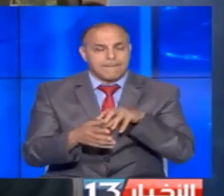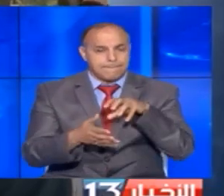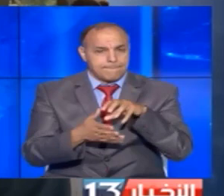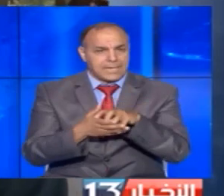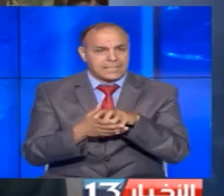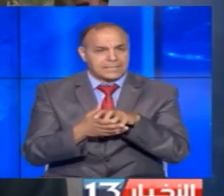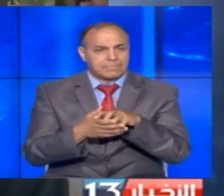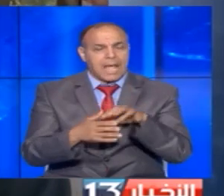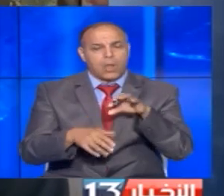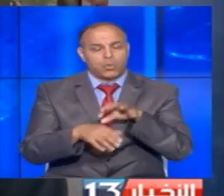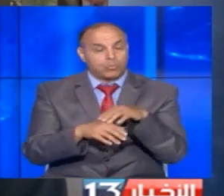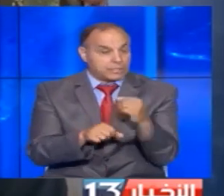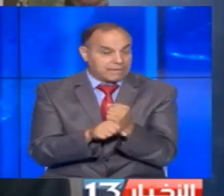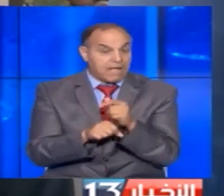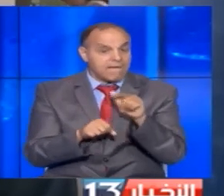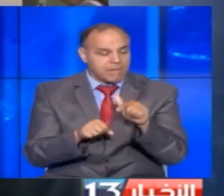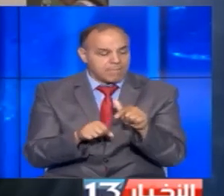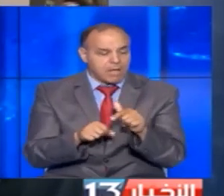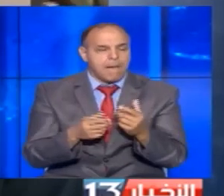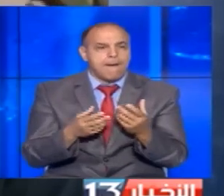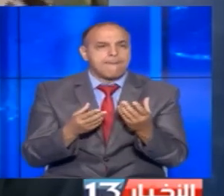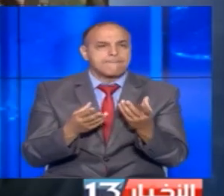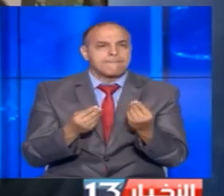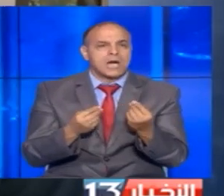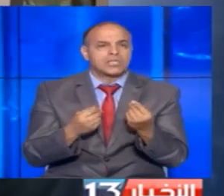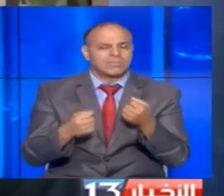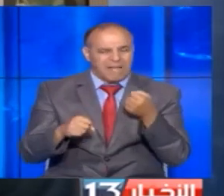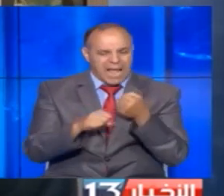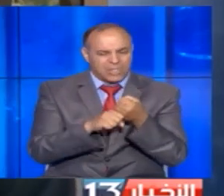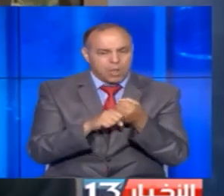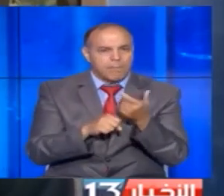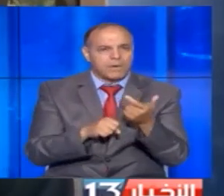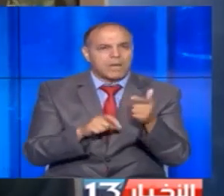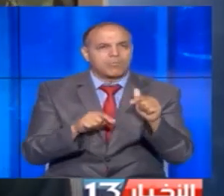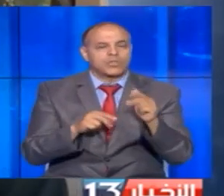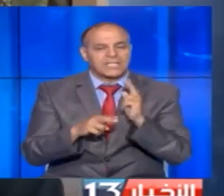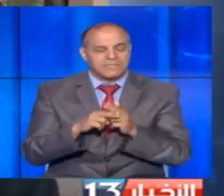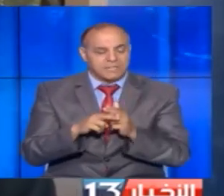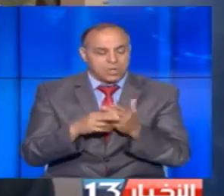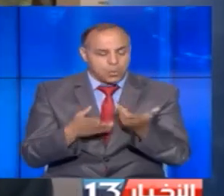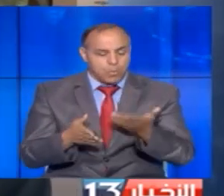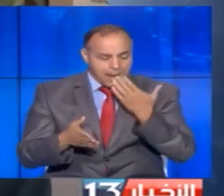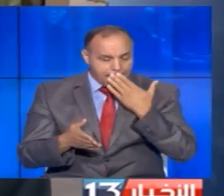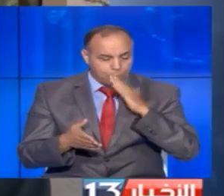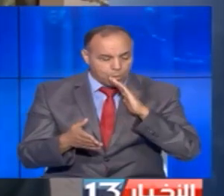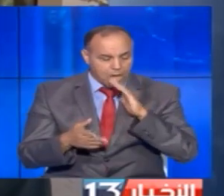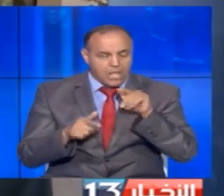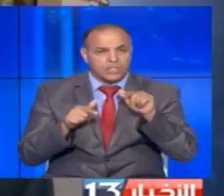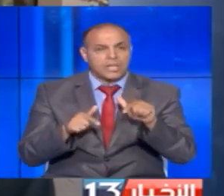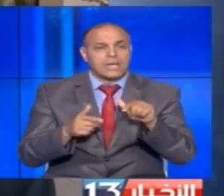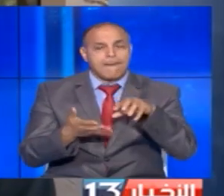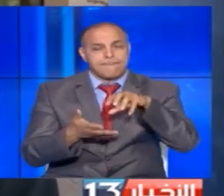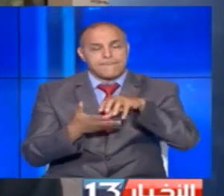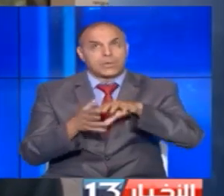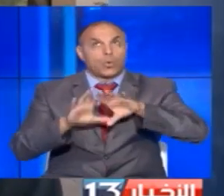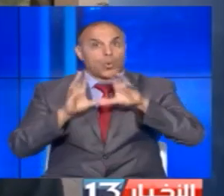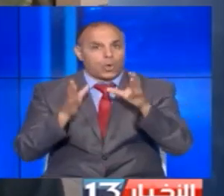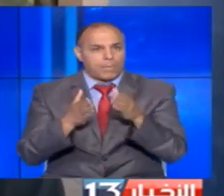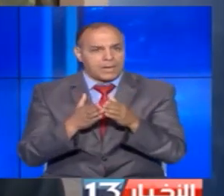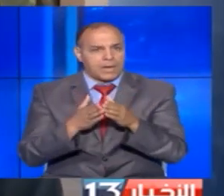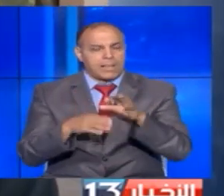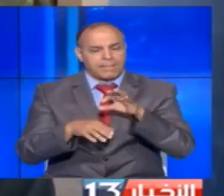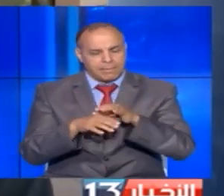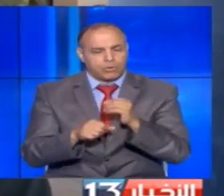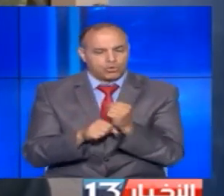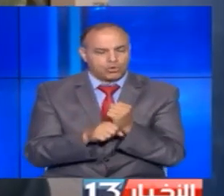تعتبر شغل لان العديد والعديد من حوادث الشغل ايضا كانت موجوده اليوم الحمد لله يكون عندنا مركز اقليمي الشهر